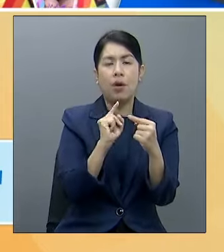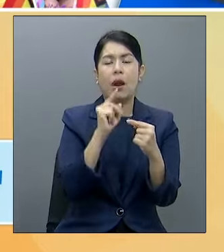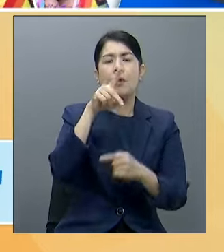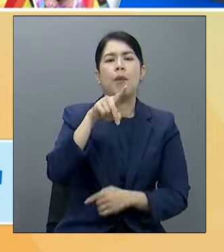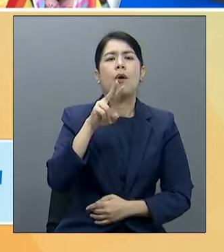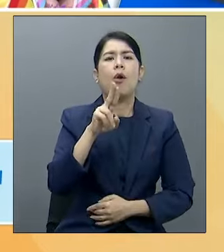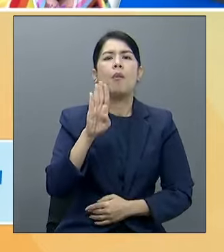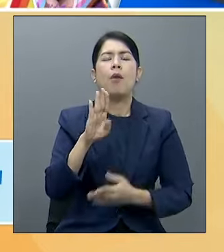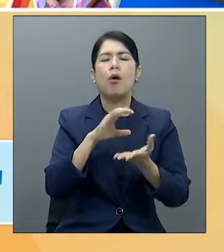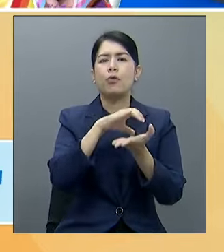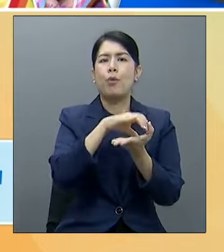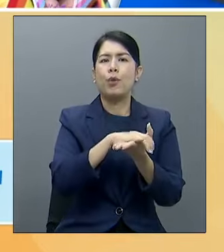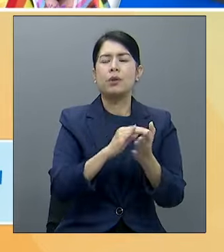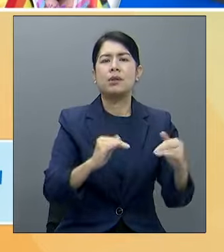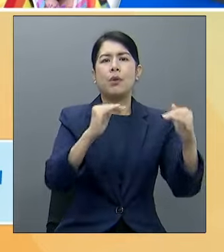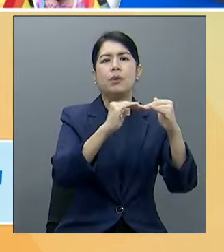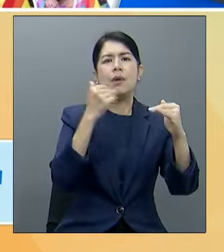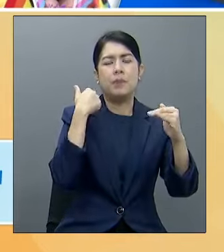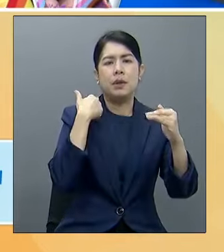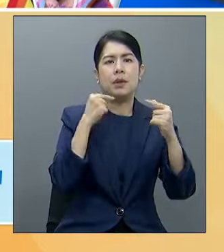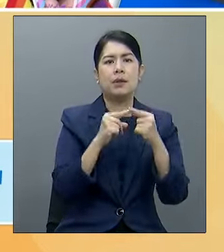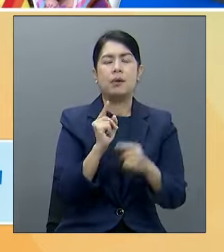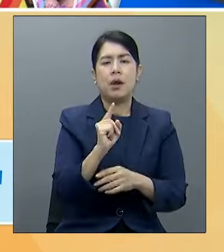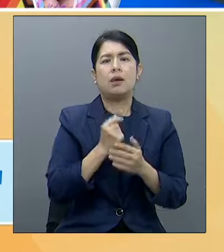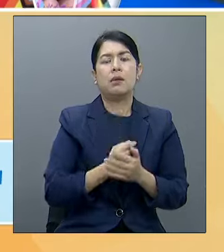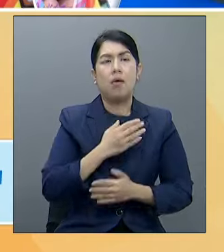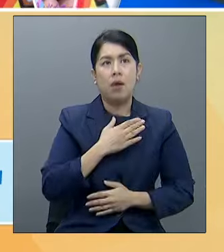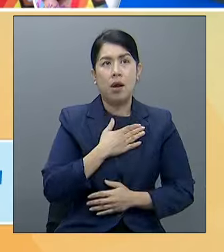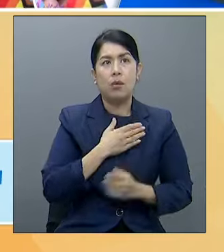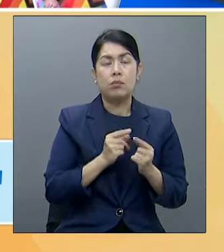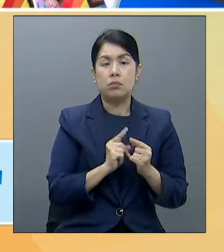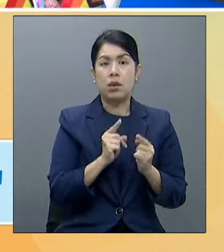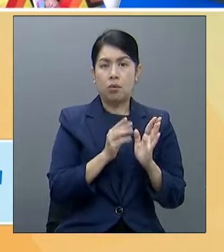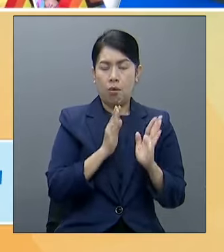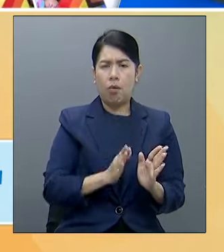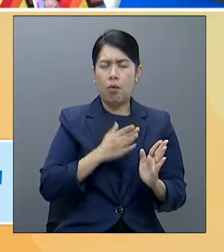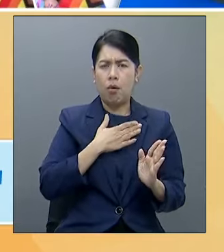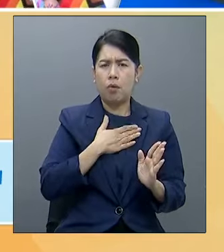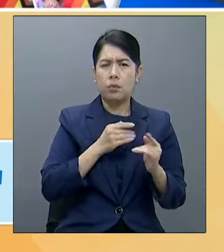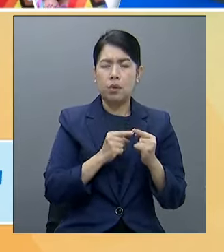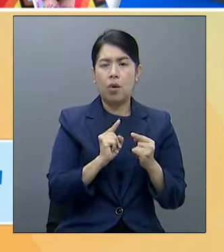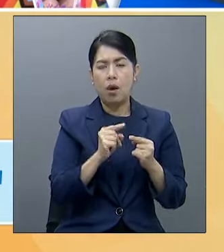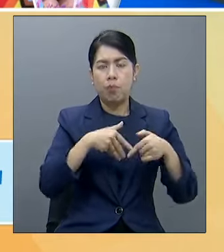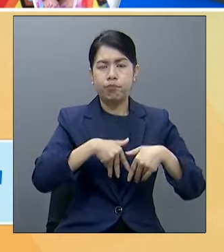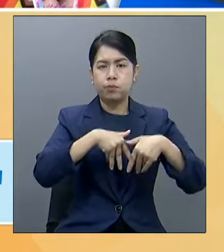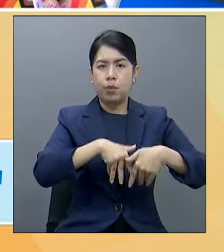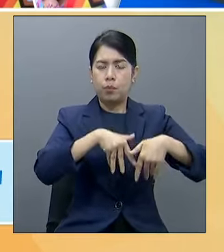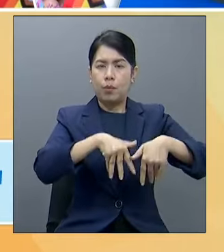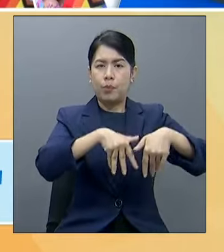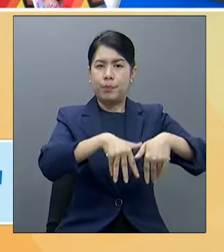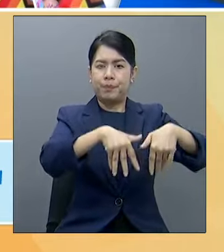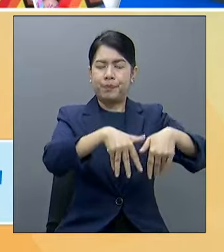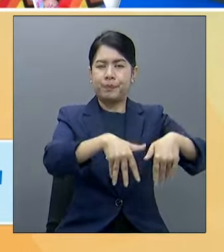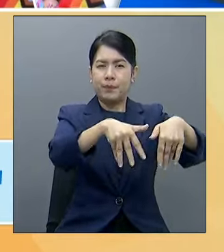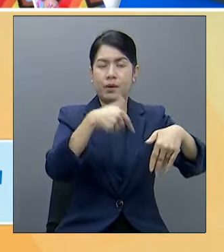มต่างๆสิ่งนี้เนี่ยมันจะเป็นการบ่งชี้ว่าเราที่เป็นคนต้องบอกว่าคนที่มาเดินขบวนทั้งหมดเนี่ยที่มาสร้างสีสันทั้